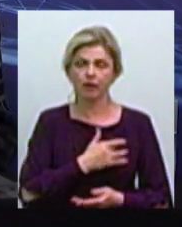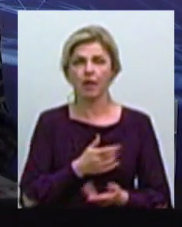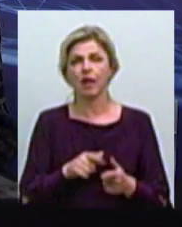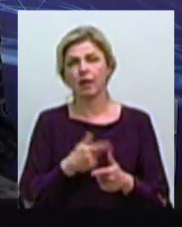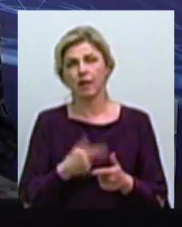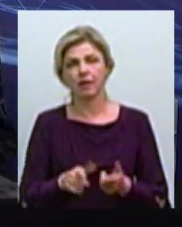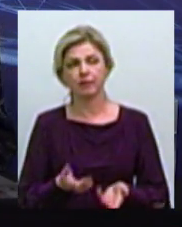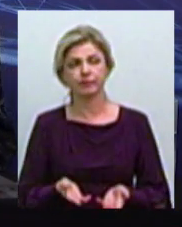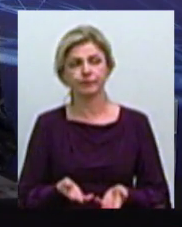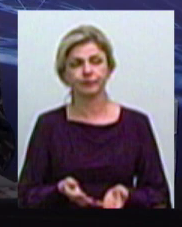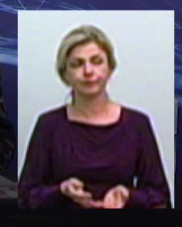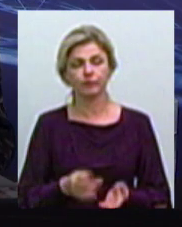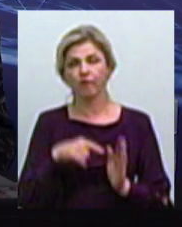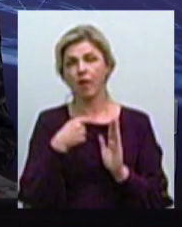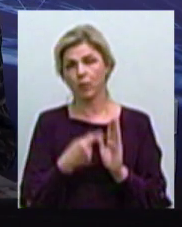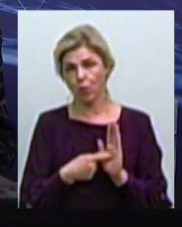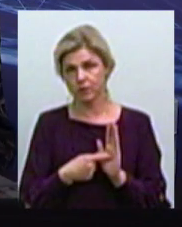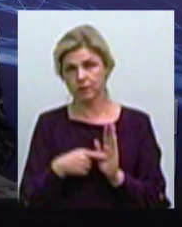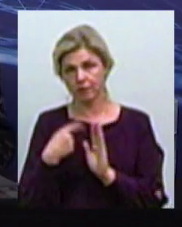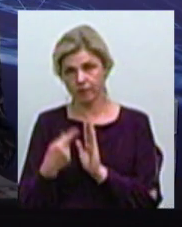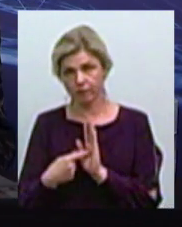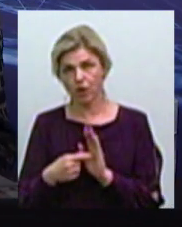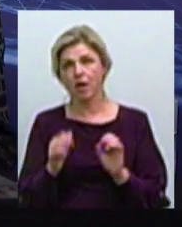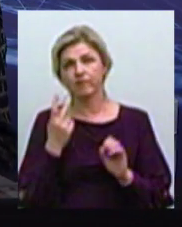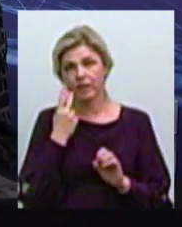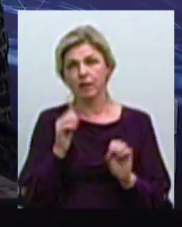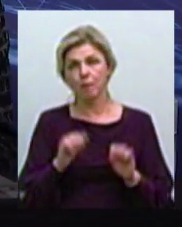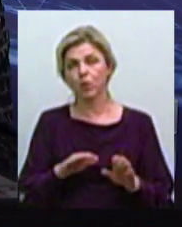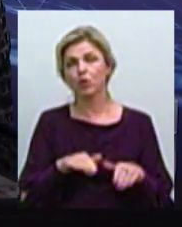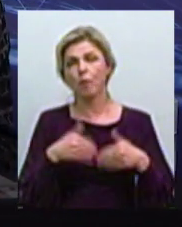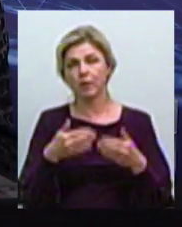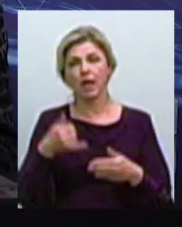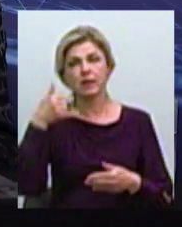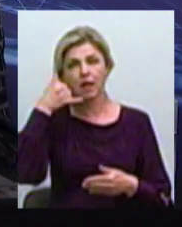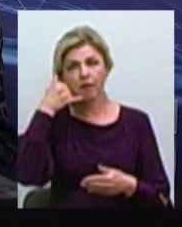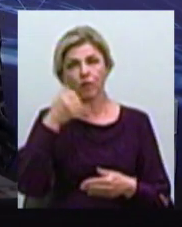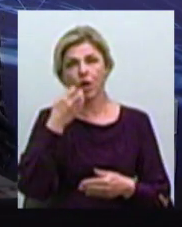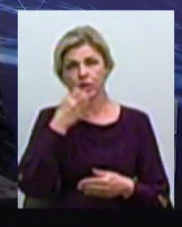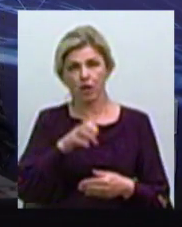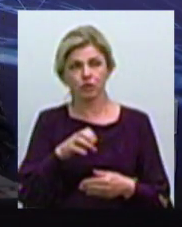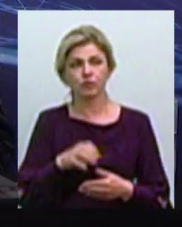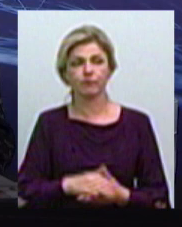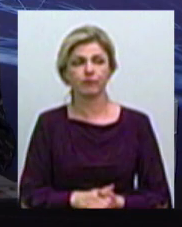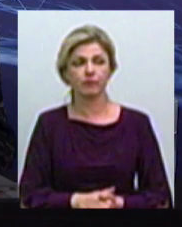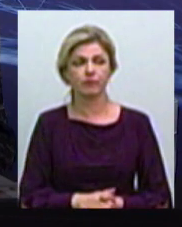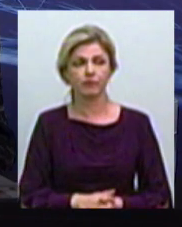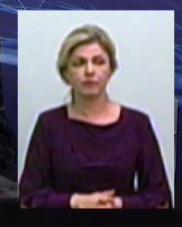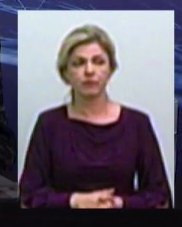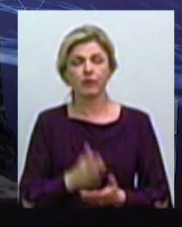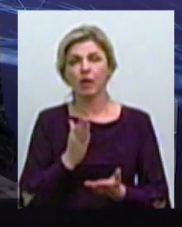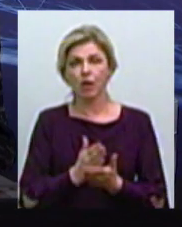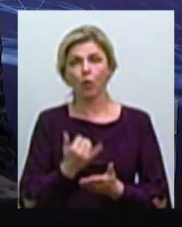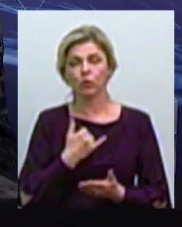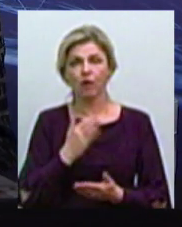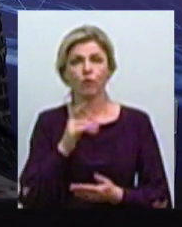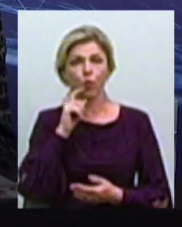какие-то вопросы, всегда можно обратиться на телефон горячей линии, которая у нас есть в Украине. Это